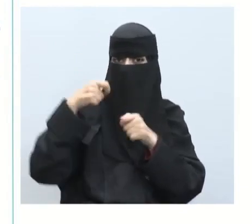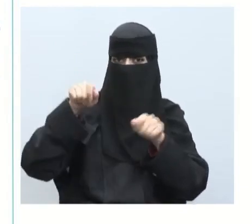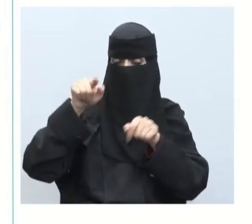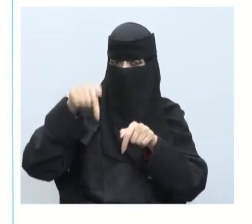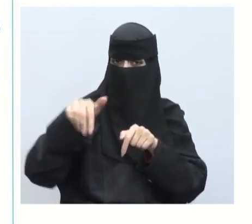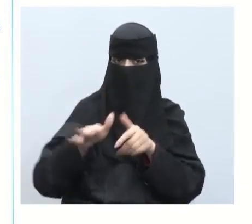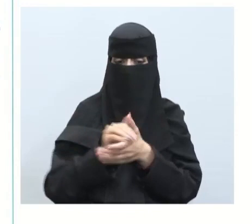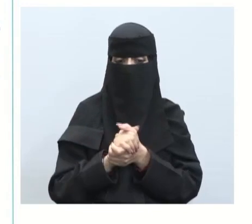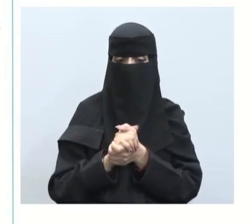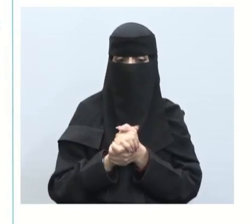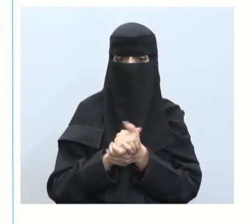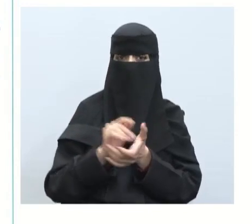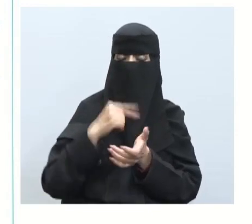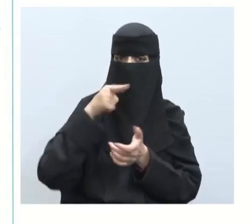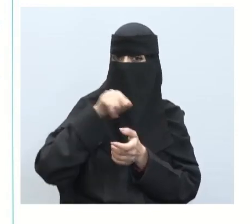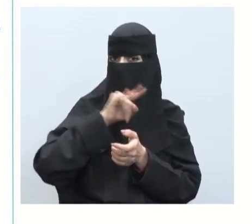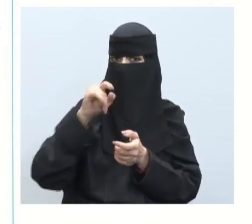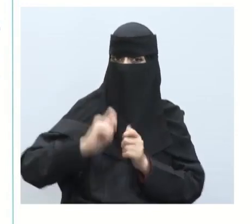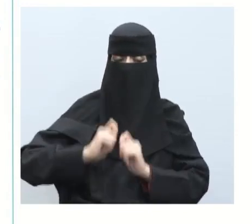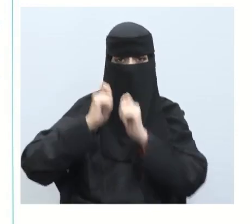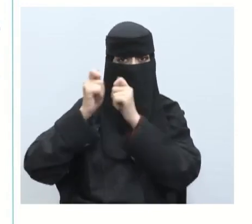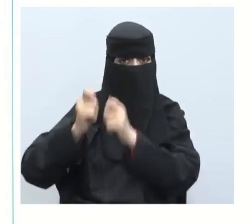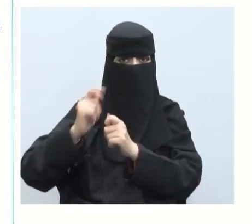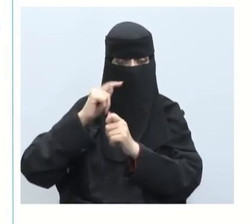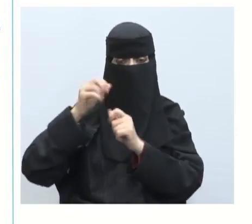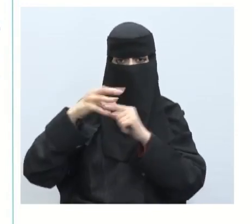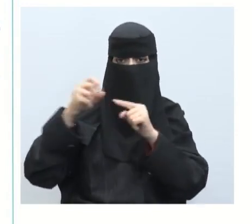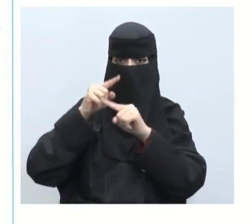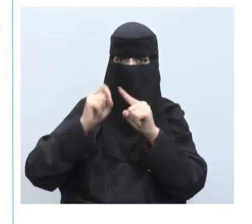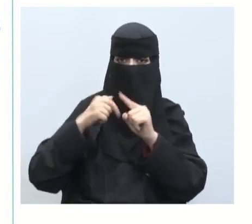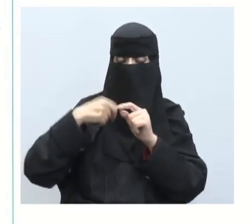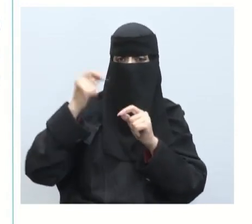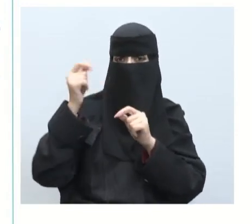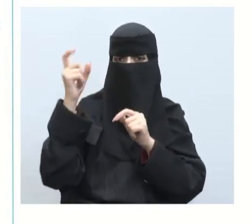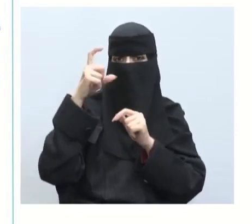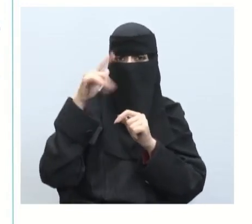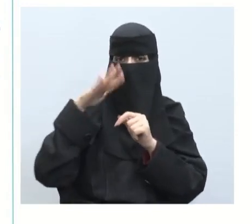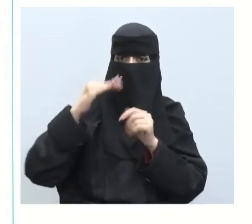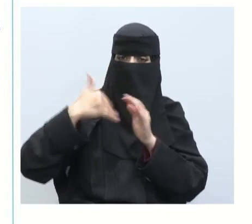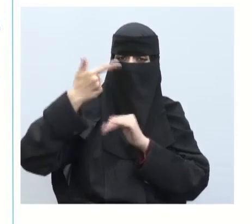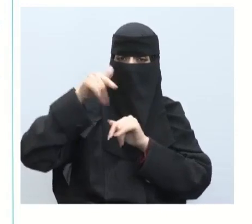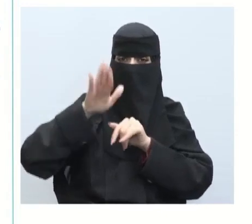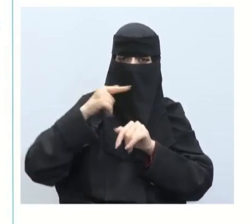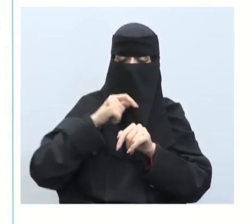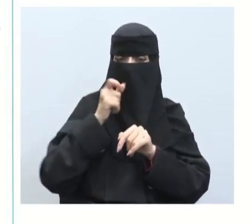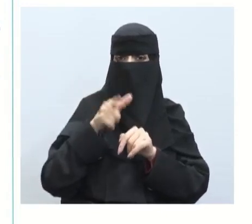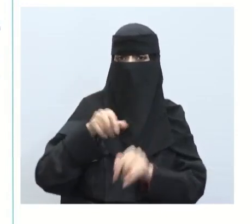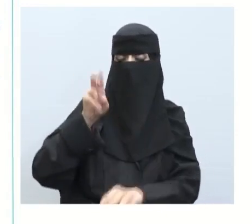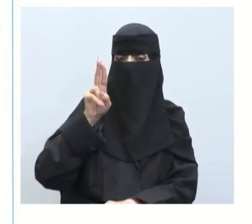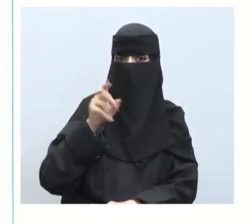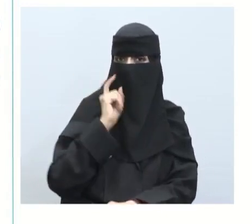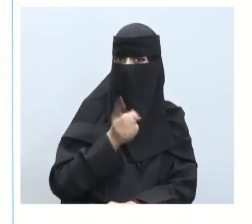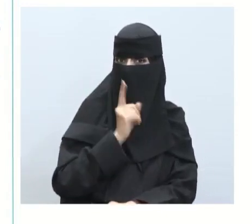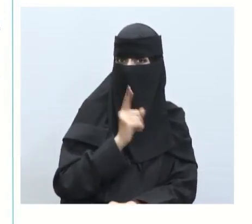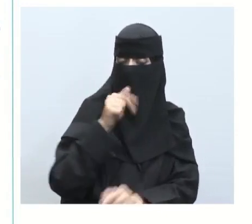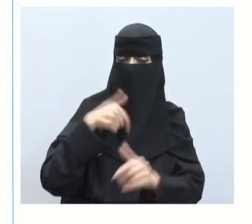اليوم او من المكافاه وعدم منحك مكافاه وخصم مثلا راتبك وبالتالي كل ذلك من خلال التهديد لكي